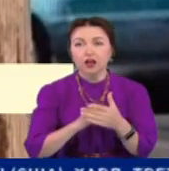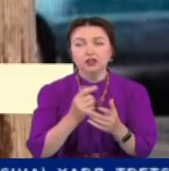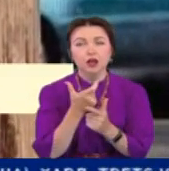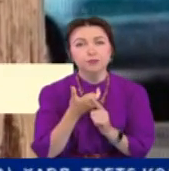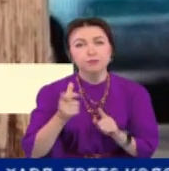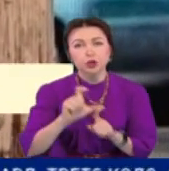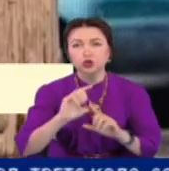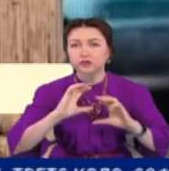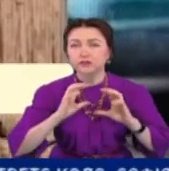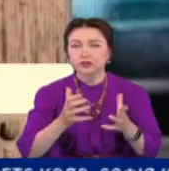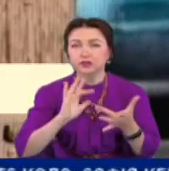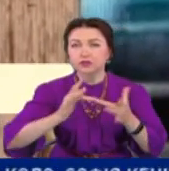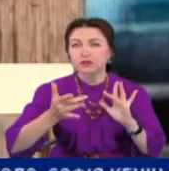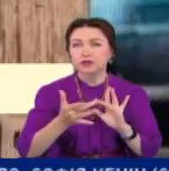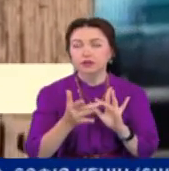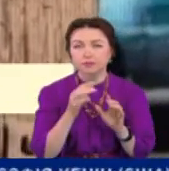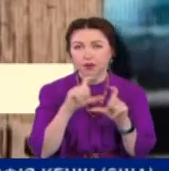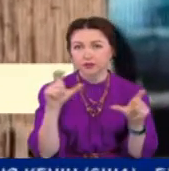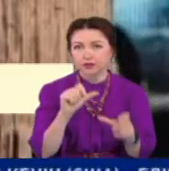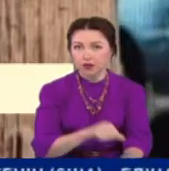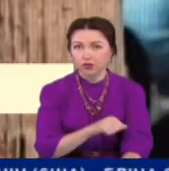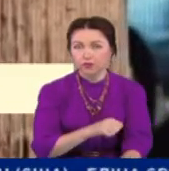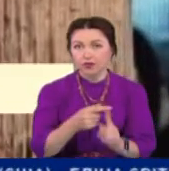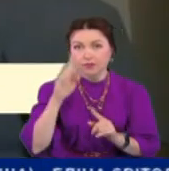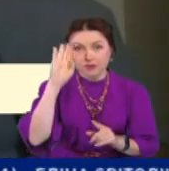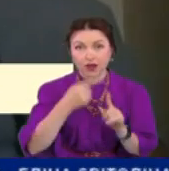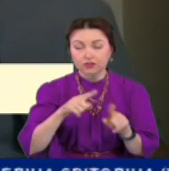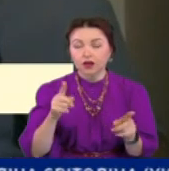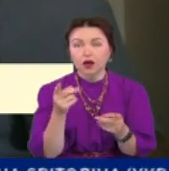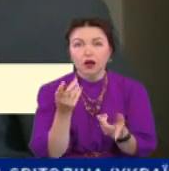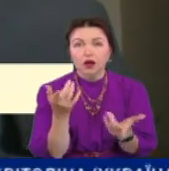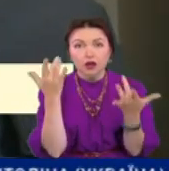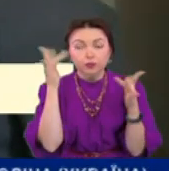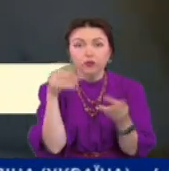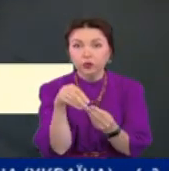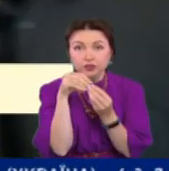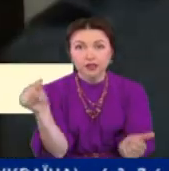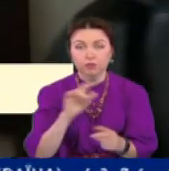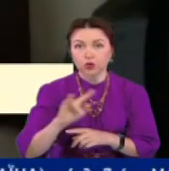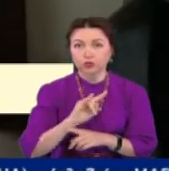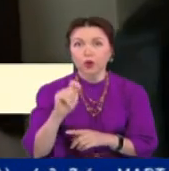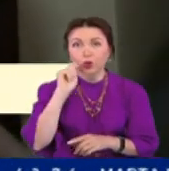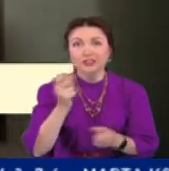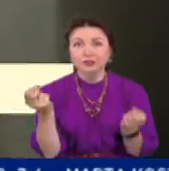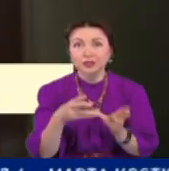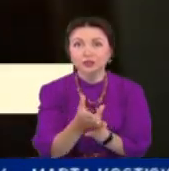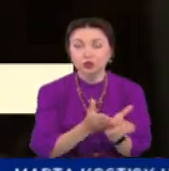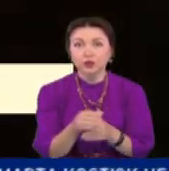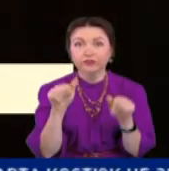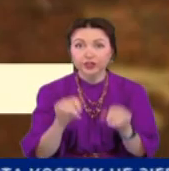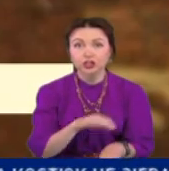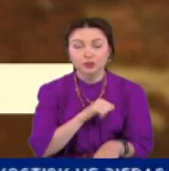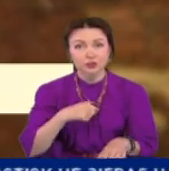онлайн-маркету наркотиків. Амос Дов Сільвер раптово зник в аеропорту Бориспіль, коли українська спецслужба вирішила